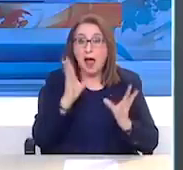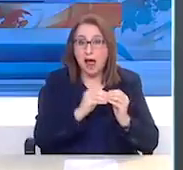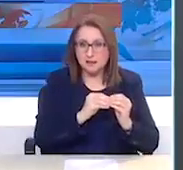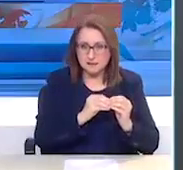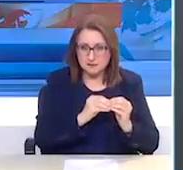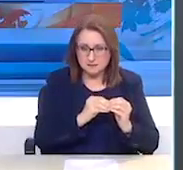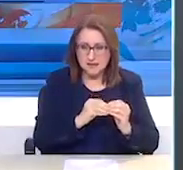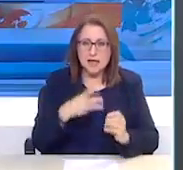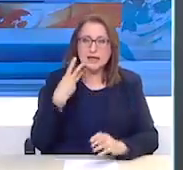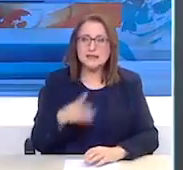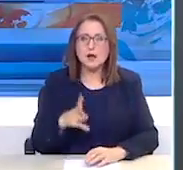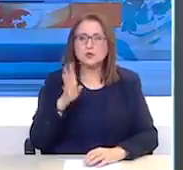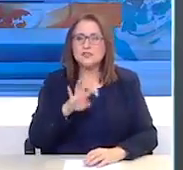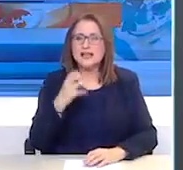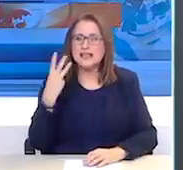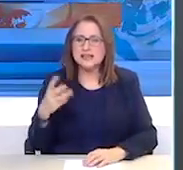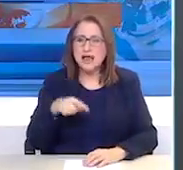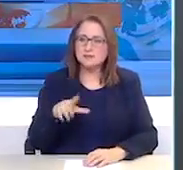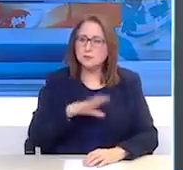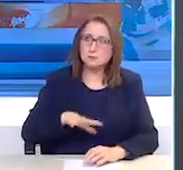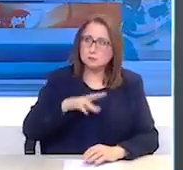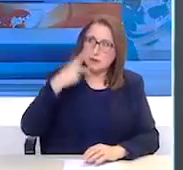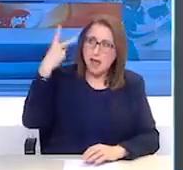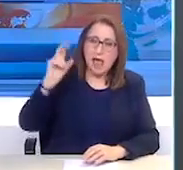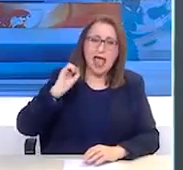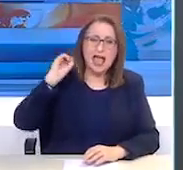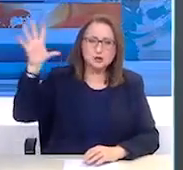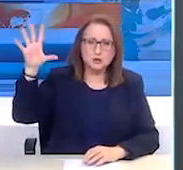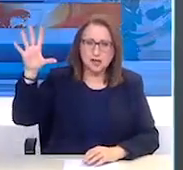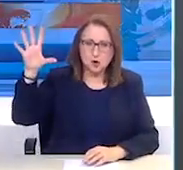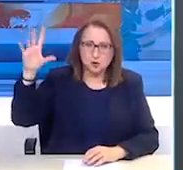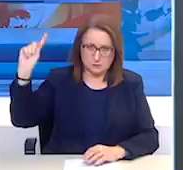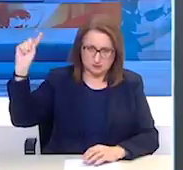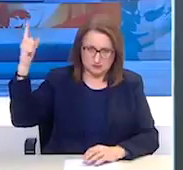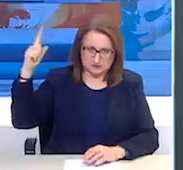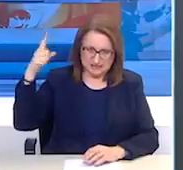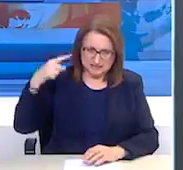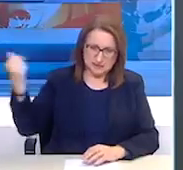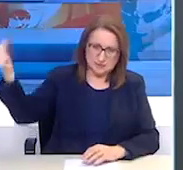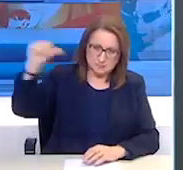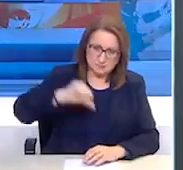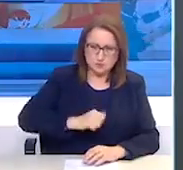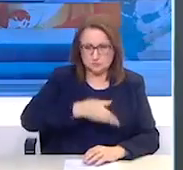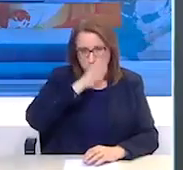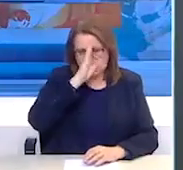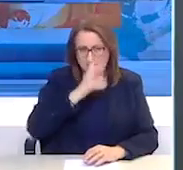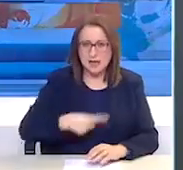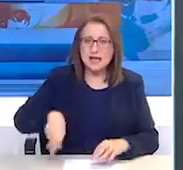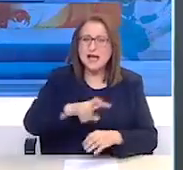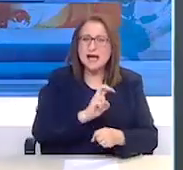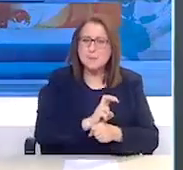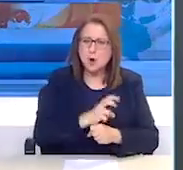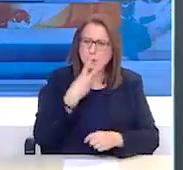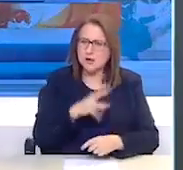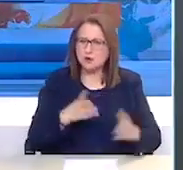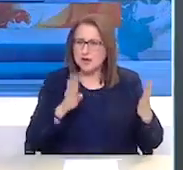343 θεωρούνται σχετιζόμενα με ταξίδι από το εξωτερικό και 592 είναι σχετιζόμενα με ήδη γνωστό κρούσμα.